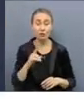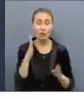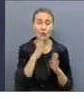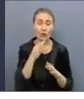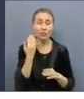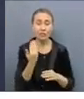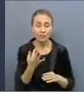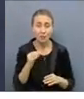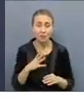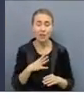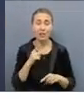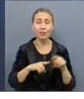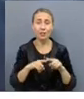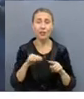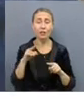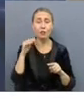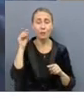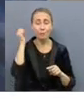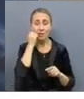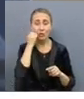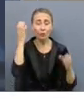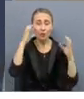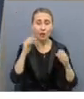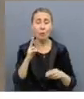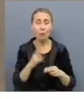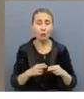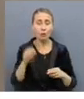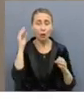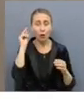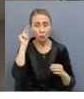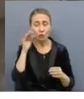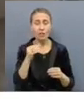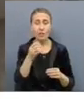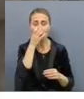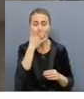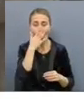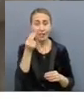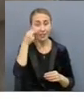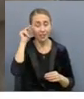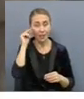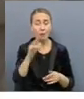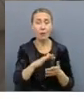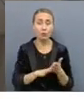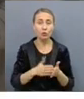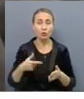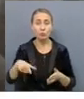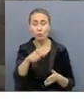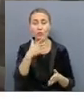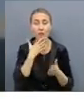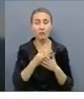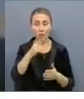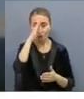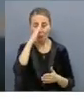судьбы его родители были студентами Московского университета. После обучения в Японии и Китае он продолжил путь своего отца, который